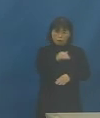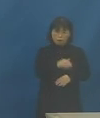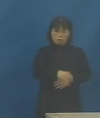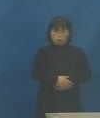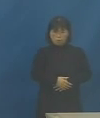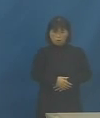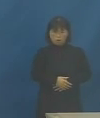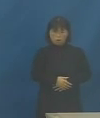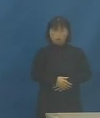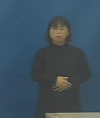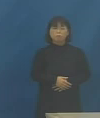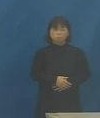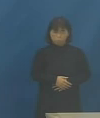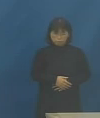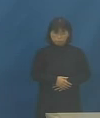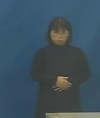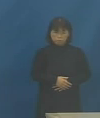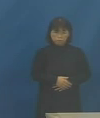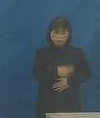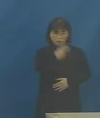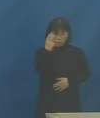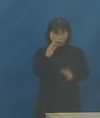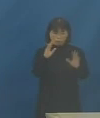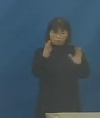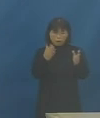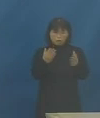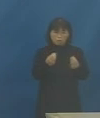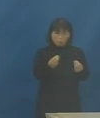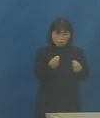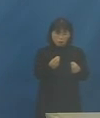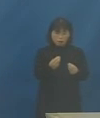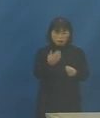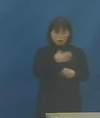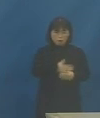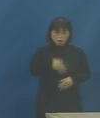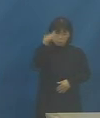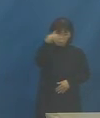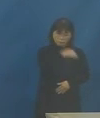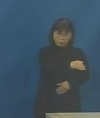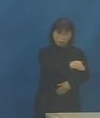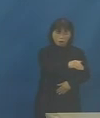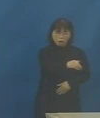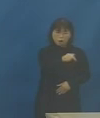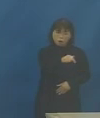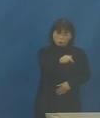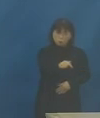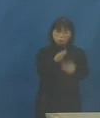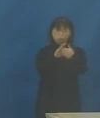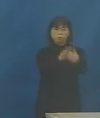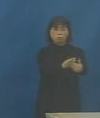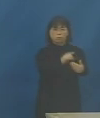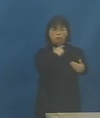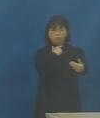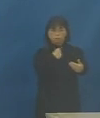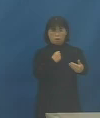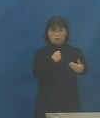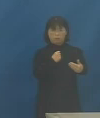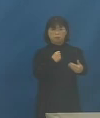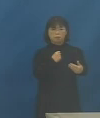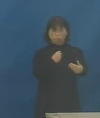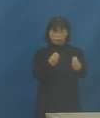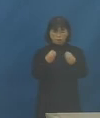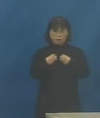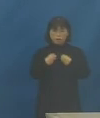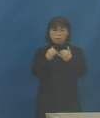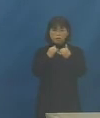まま美容和菓子悪化していたりということを本件では何とか帽子をしようと数が多くなるのは